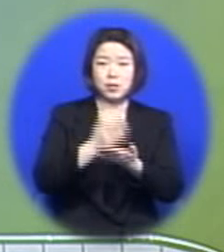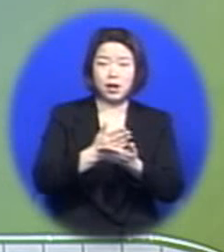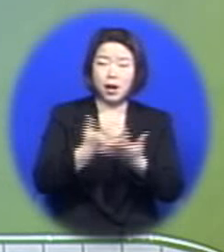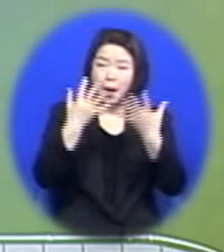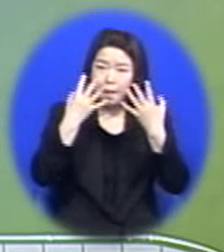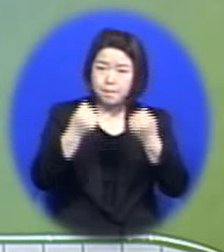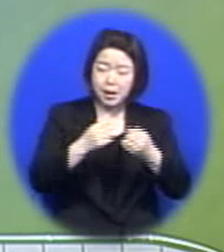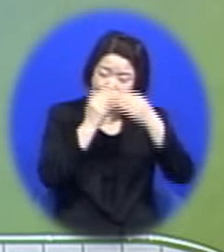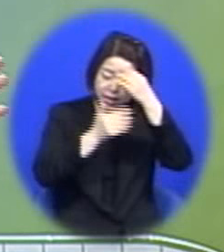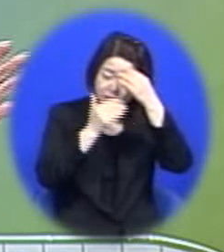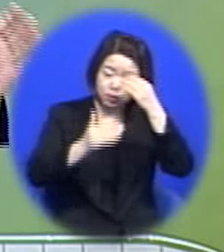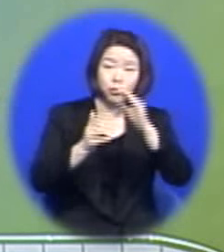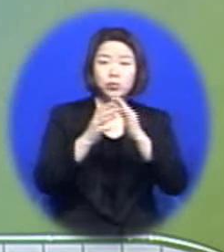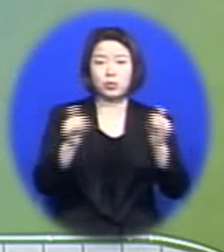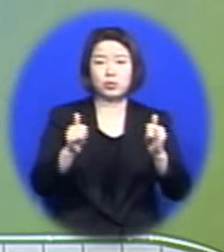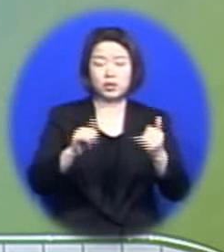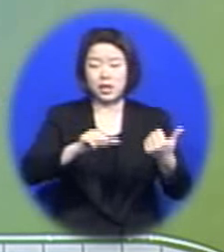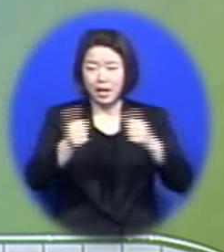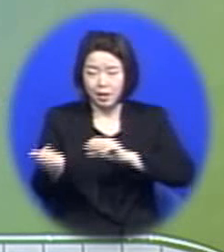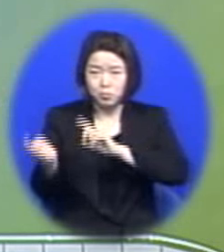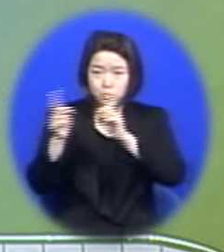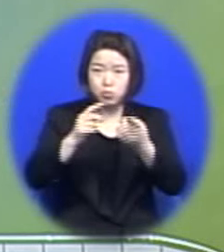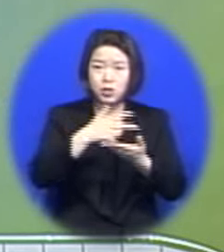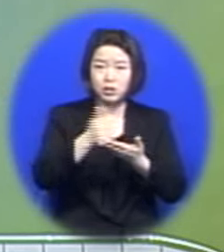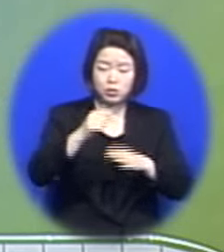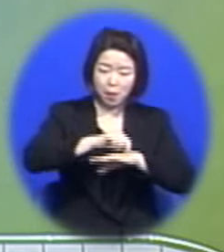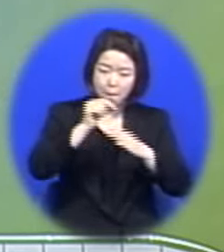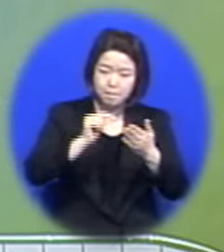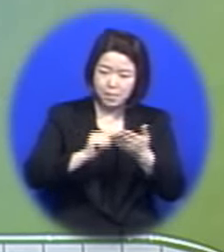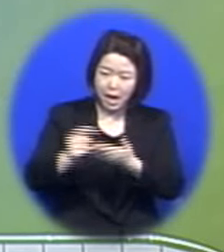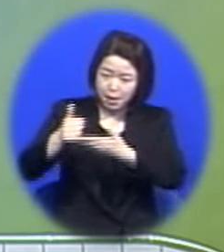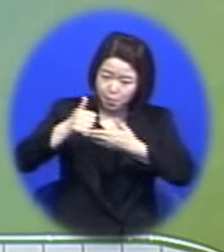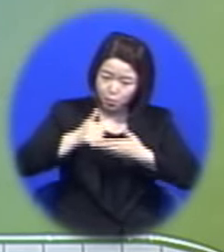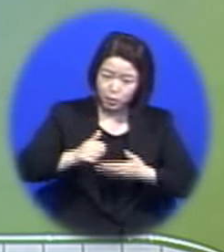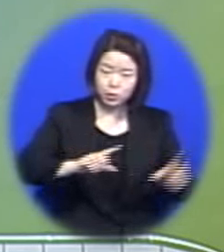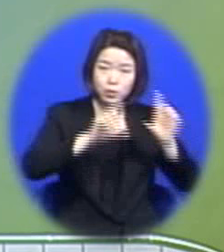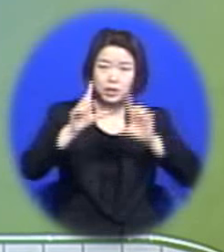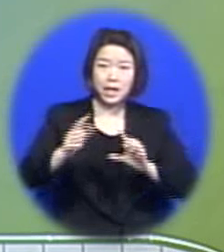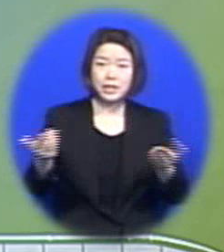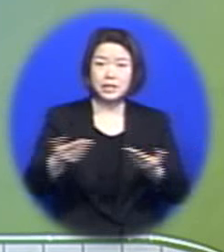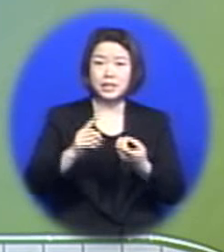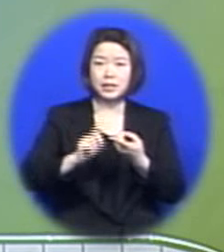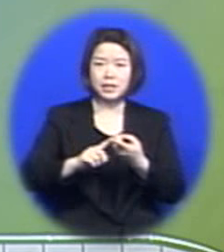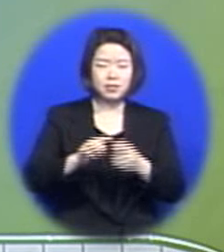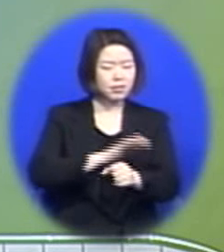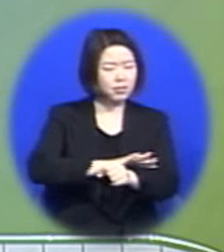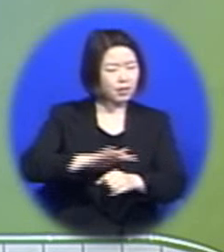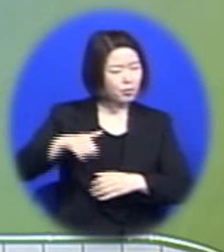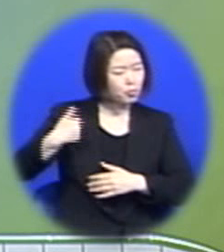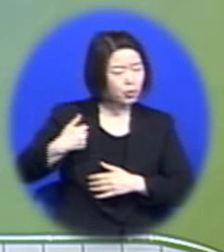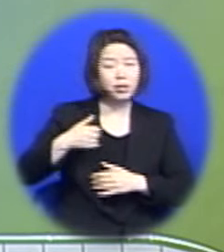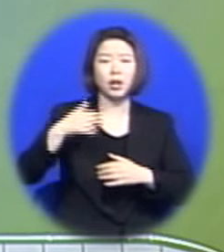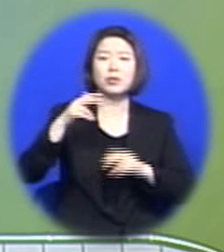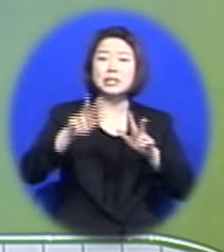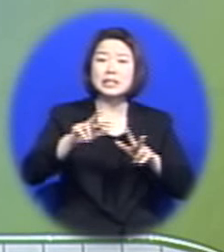많은 성도들이 부활의 주님을 마음에 모시고 사는 것에 대해서 아직도 잘 모르겠다고 말.